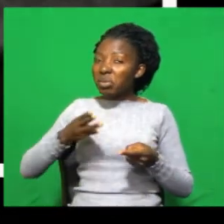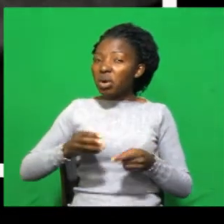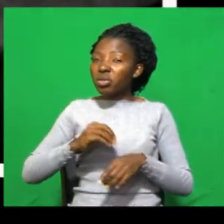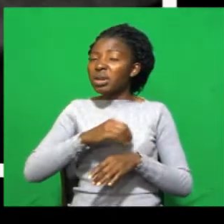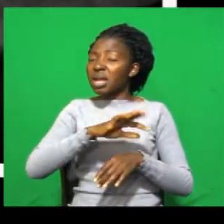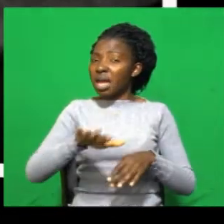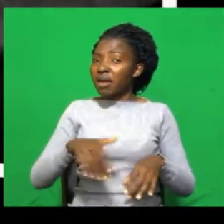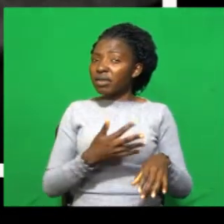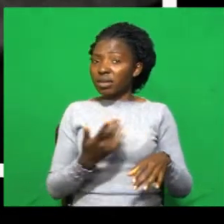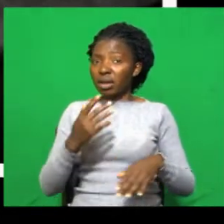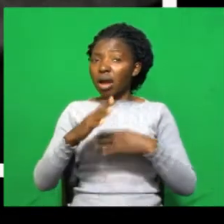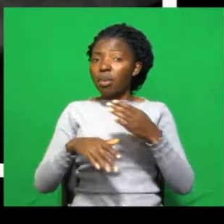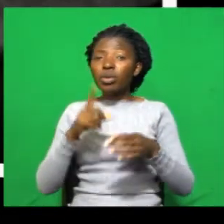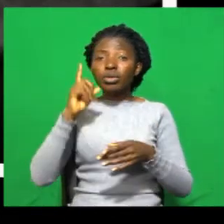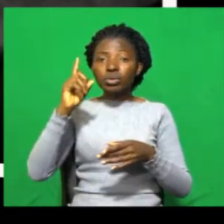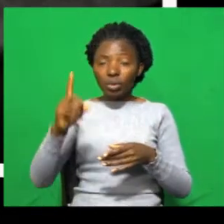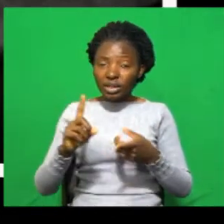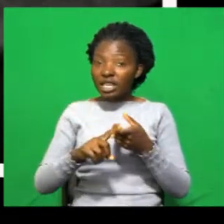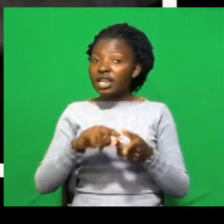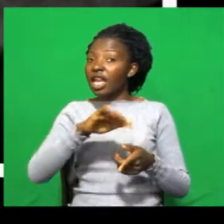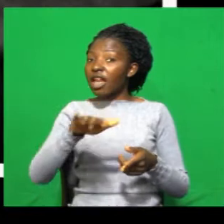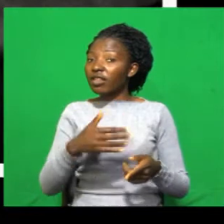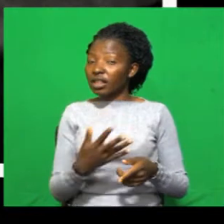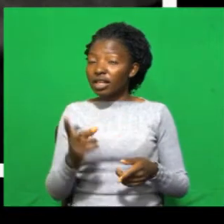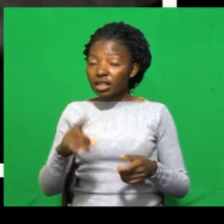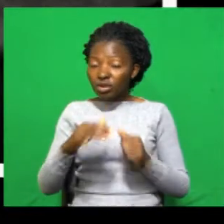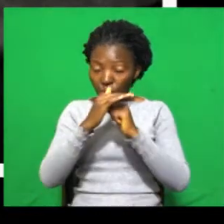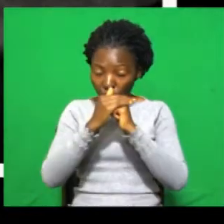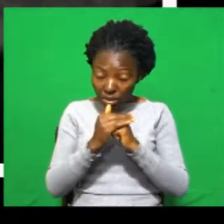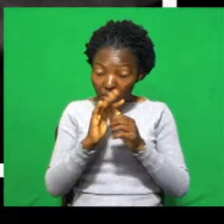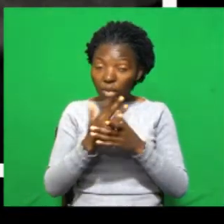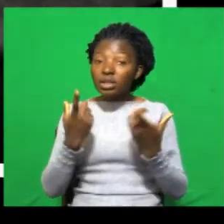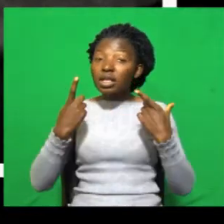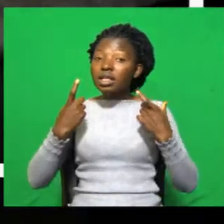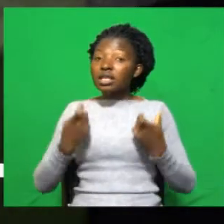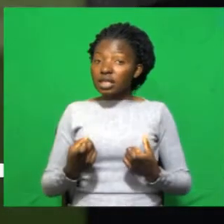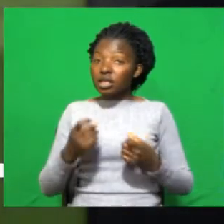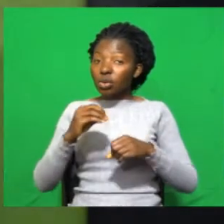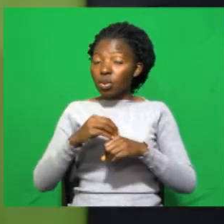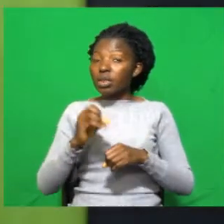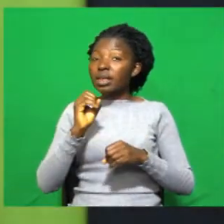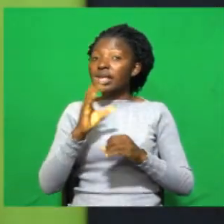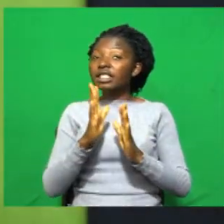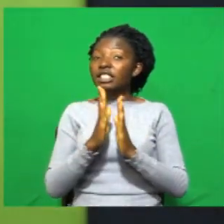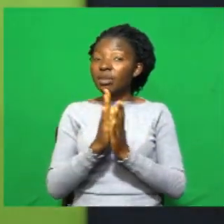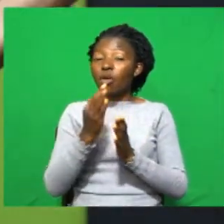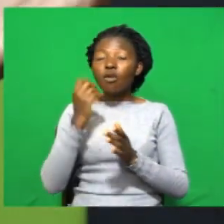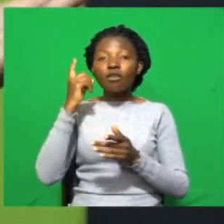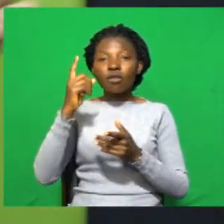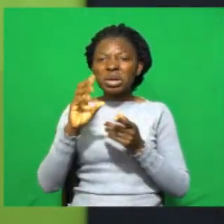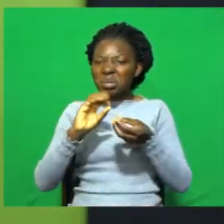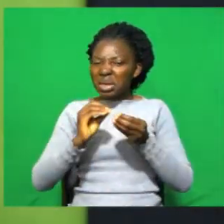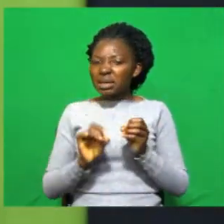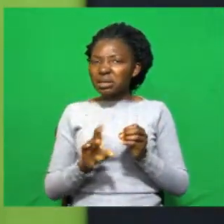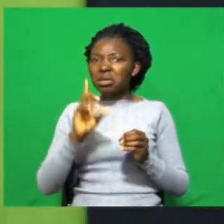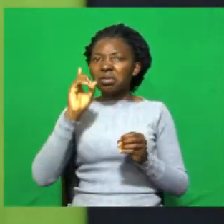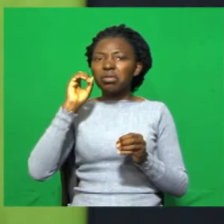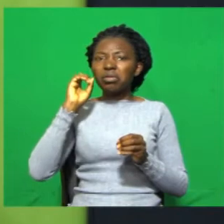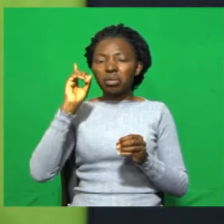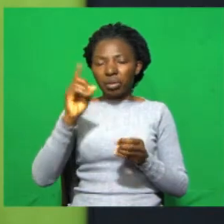Mwari kana zvinonamatwa, nokudaro kuti unogara mutemberi yaMwari achizviita Mwari. Matsanangudziro ari